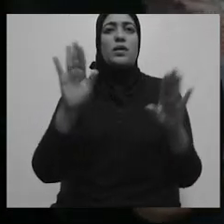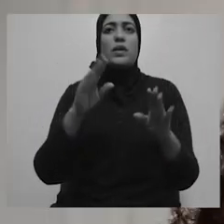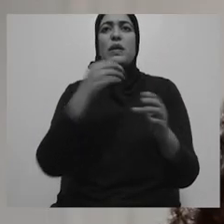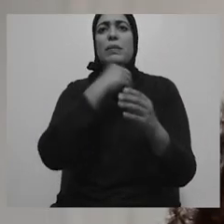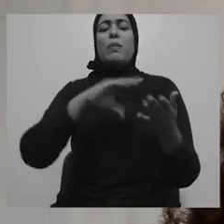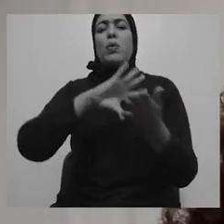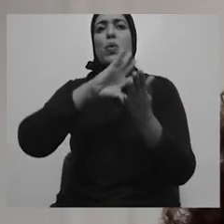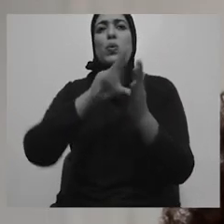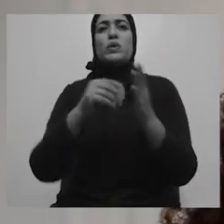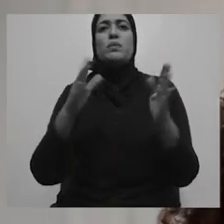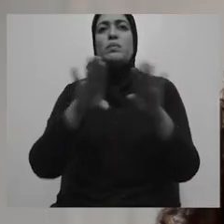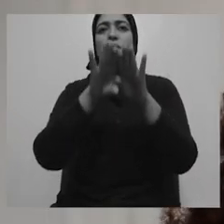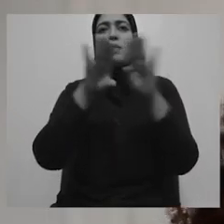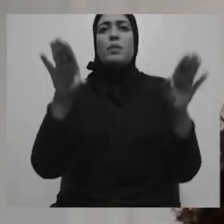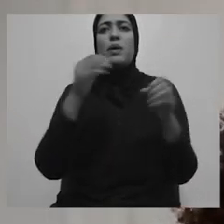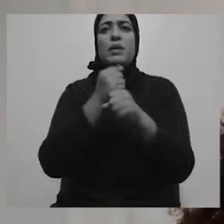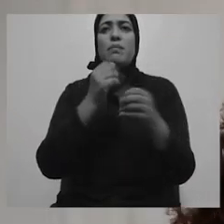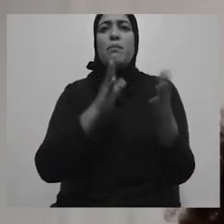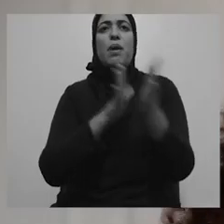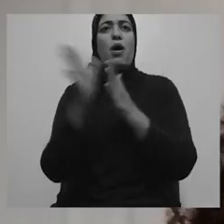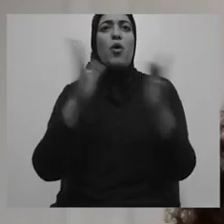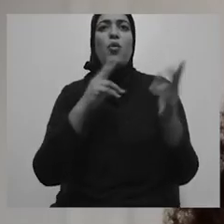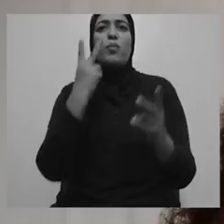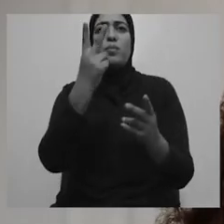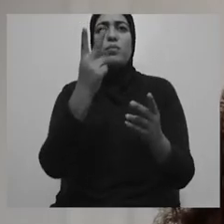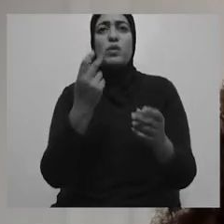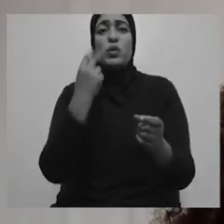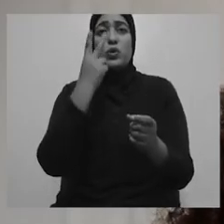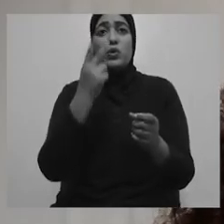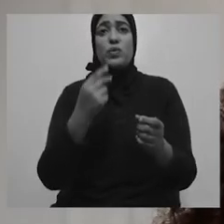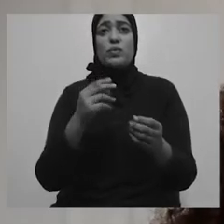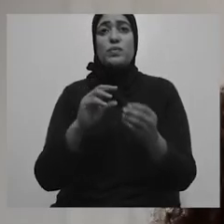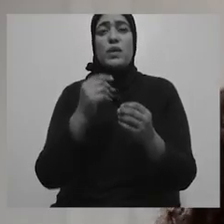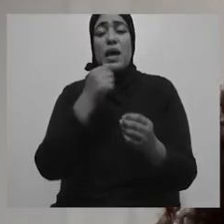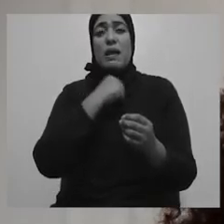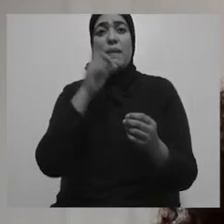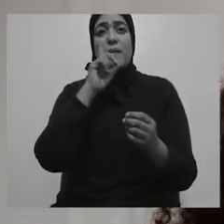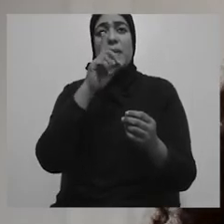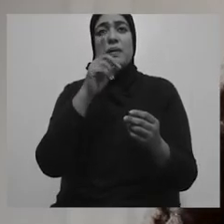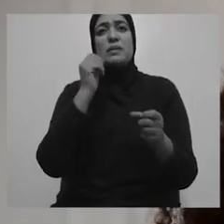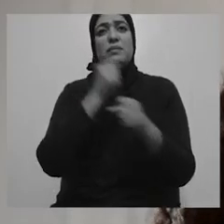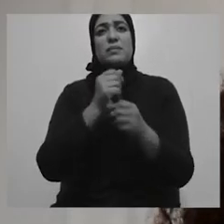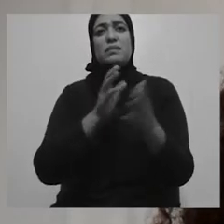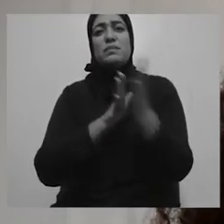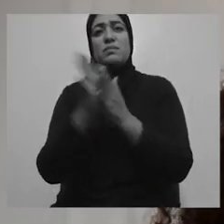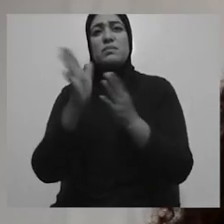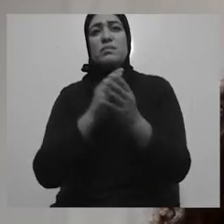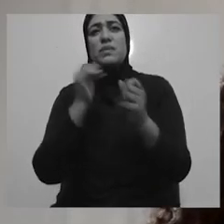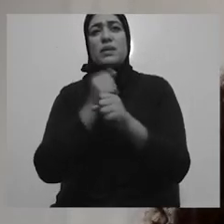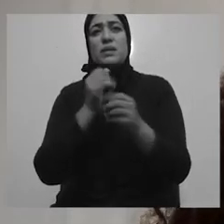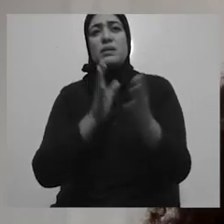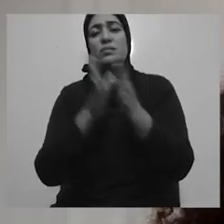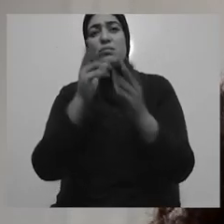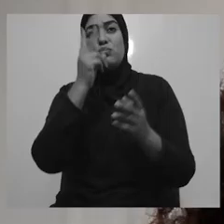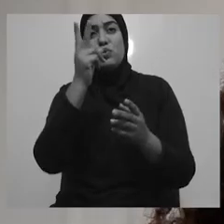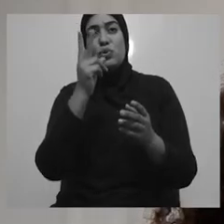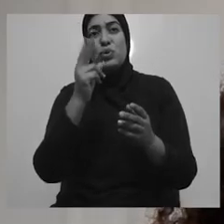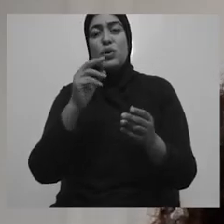le fait d'avoir beaucoup plusieurs personnes qui participent à un certain nombre d'ateliers est